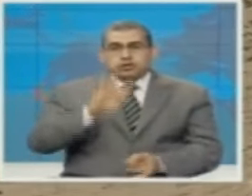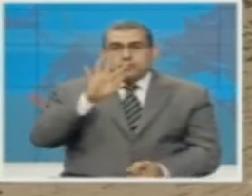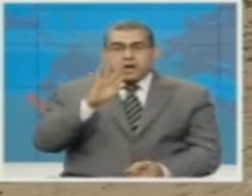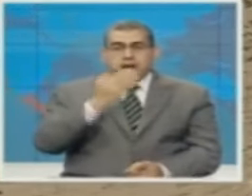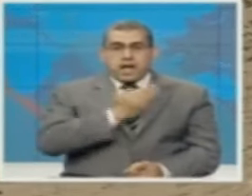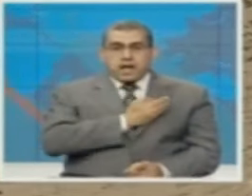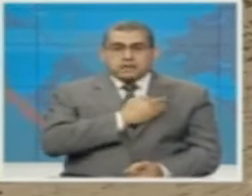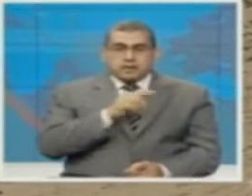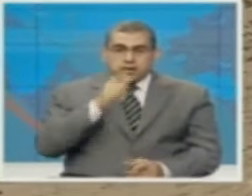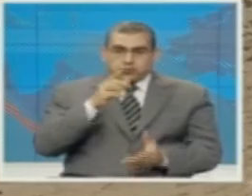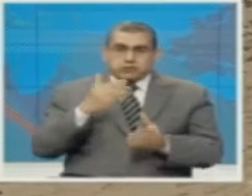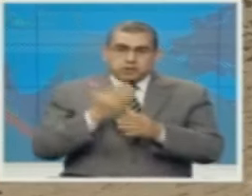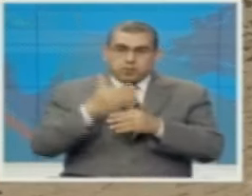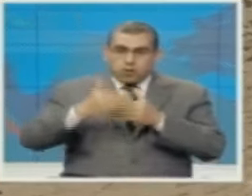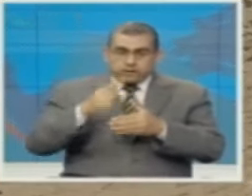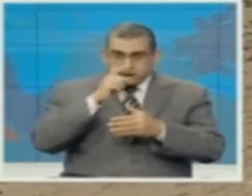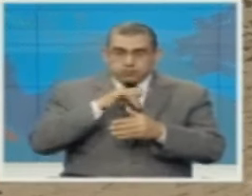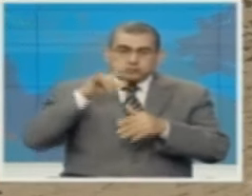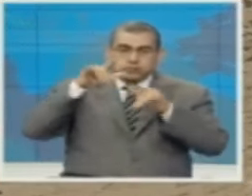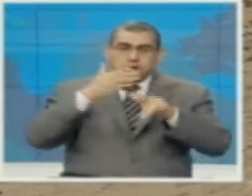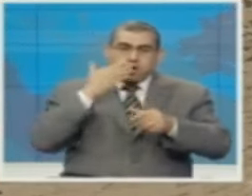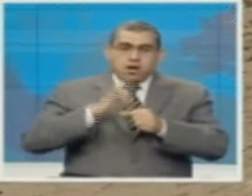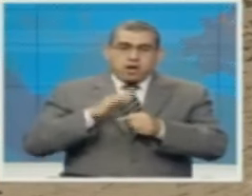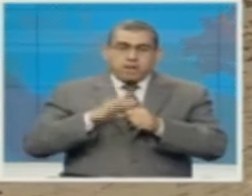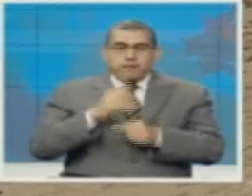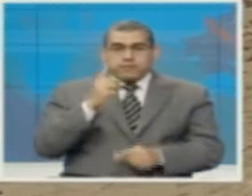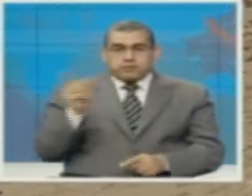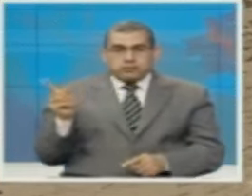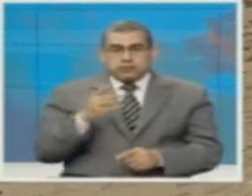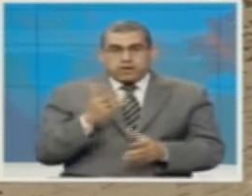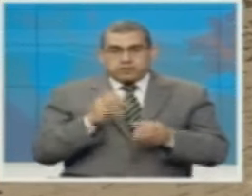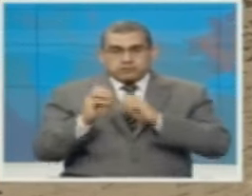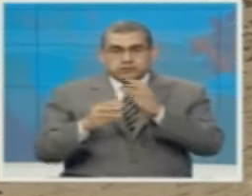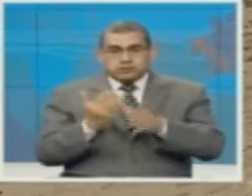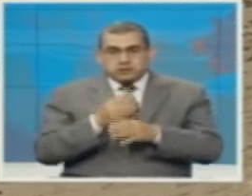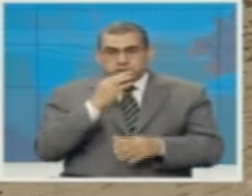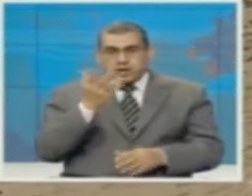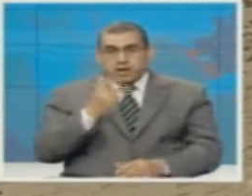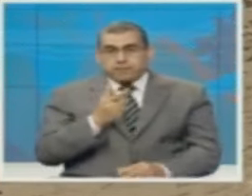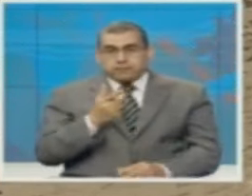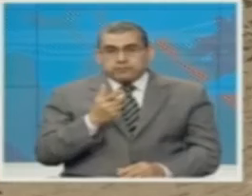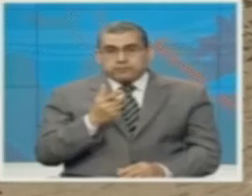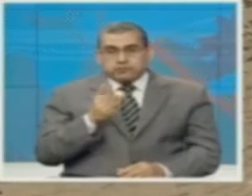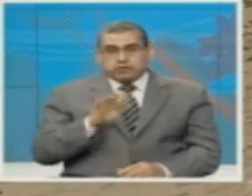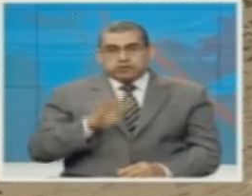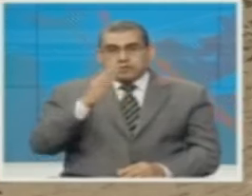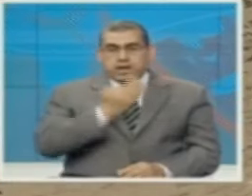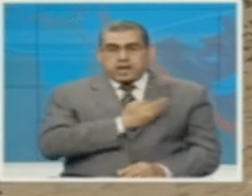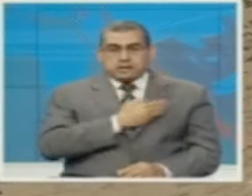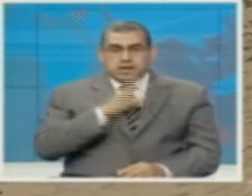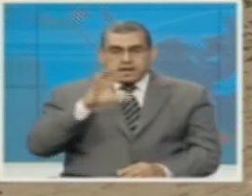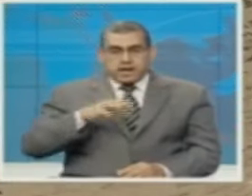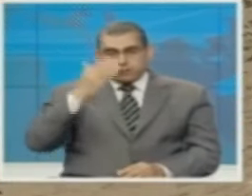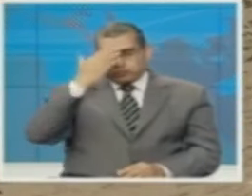قطاع غزة، هذا يعني ربما في شهر رمضان فقط دخول هذه الشاحنات إلى شمال قطاع غزة. نعم أشكرك جزيل